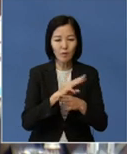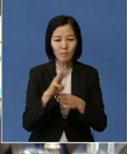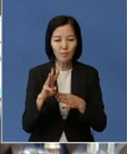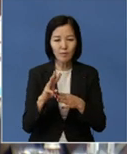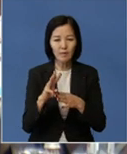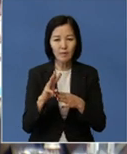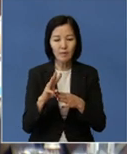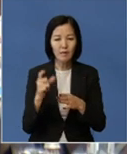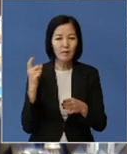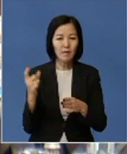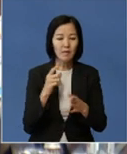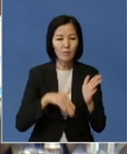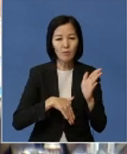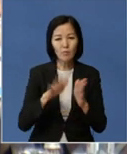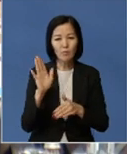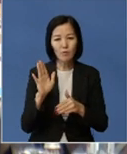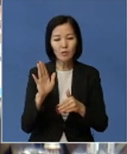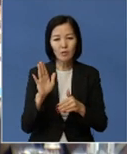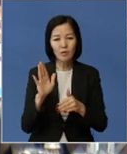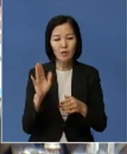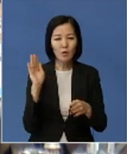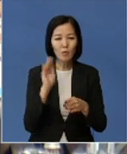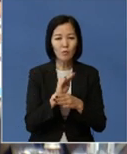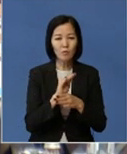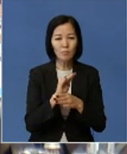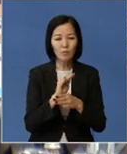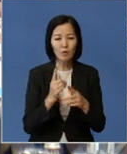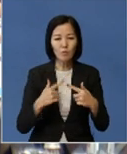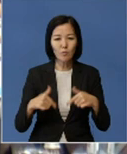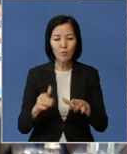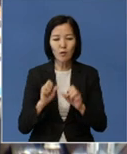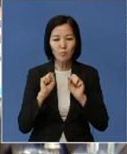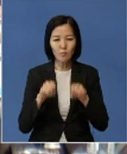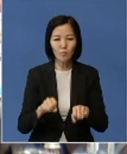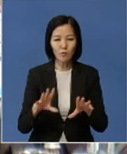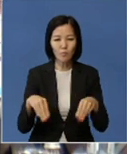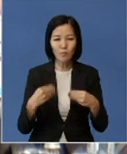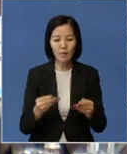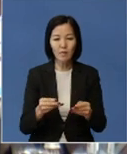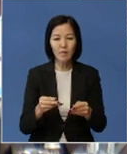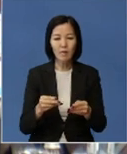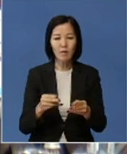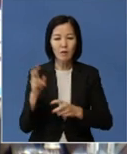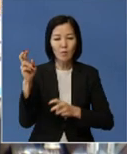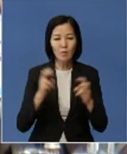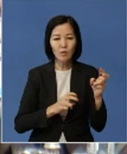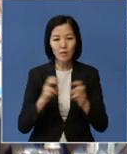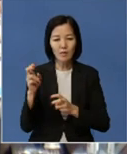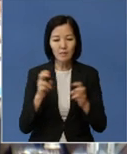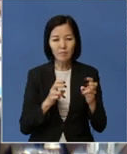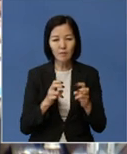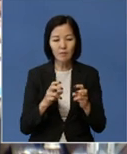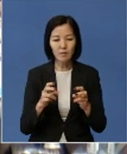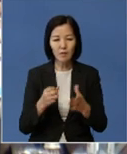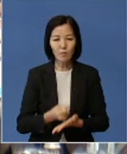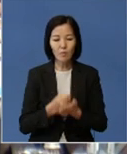етуге экономика өсуіне екпін беретін қосымша өсу көздерін құруға мүмкіндік береді. Бұл өңдеу өнеркәсібінде